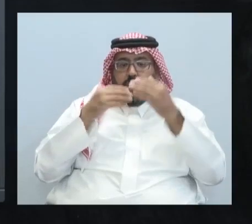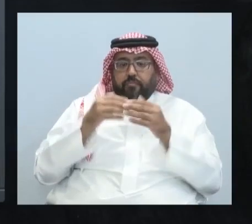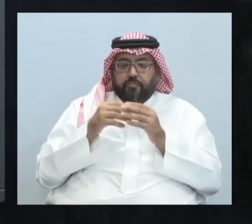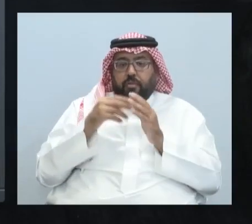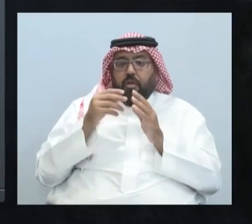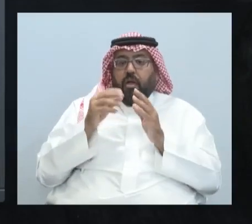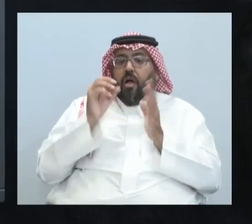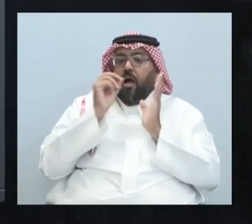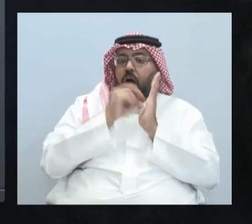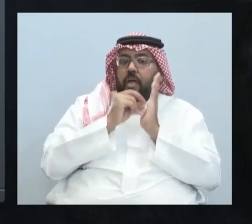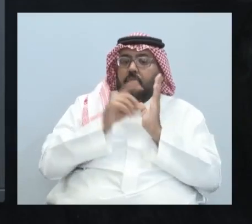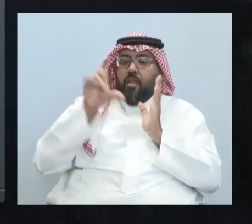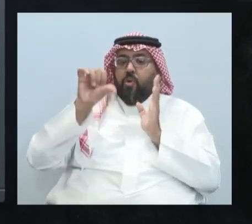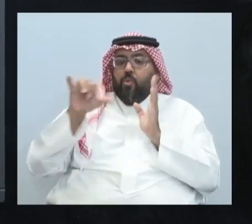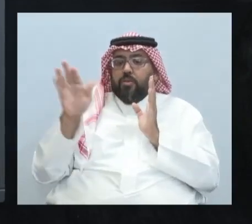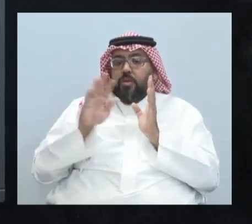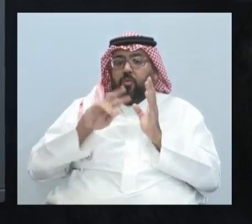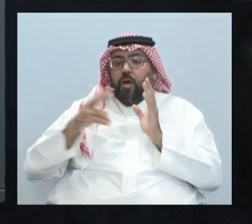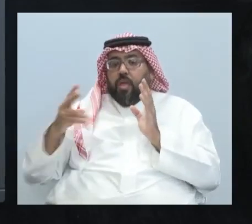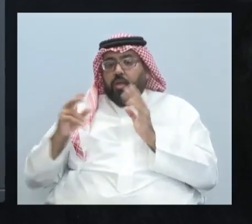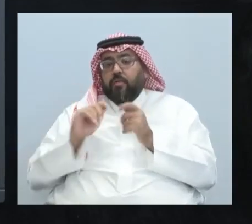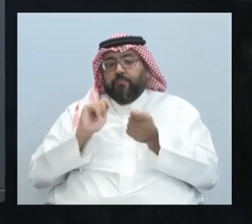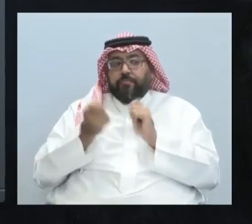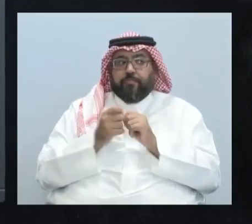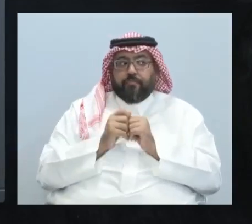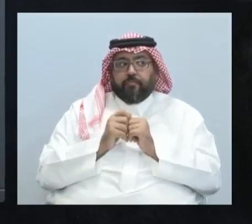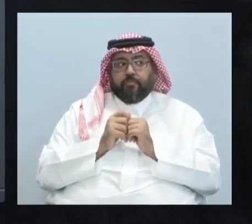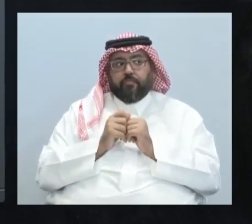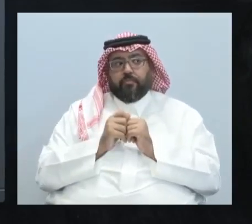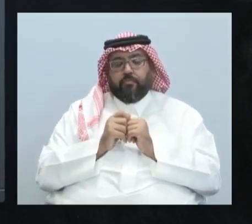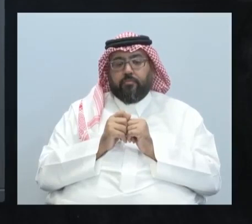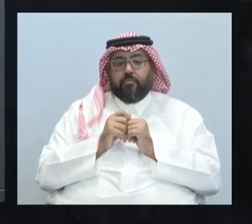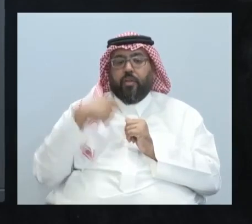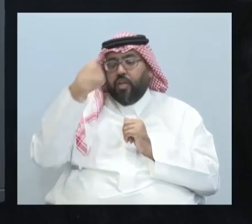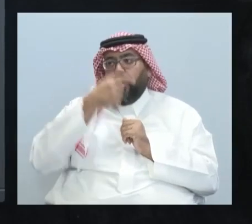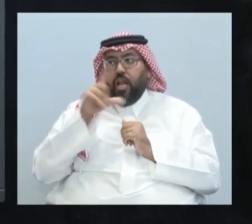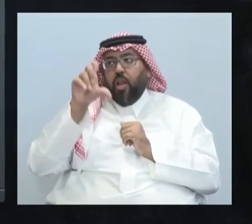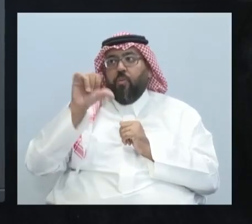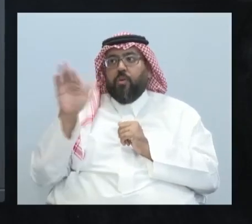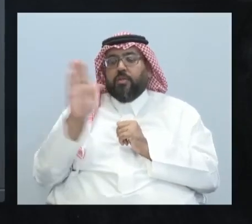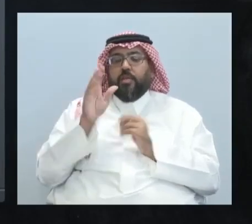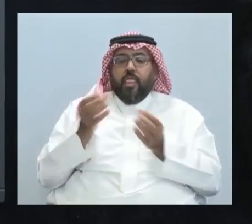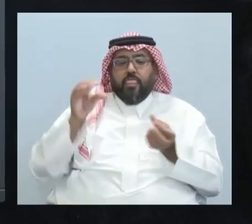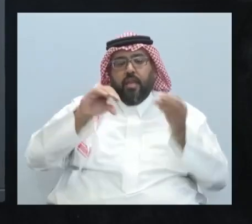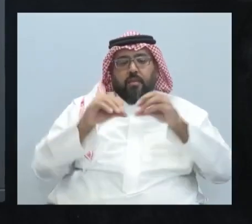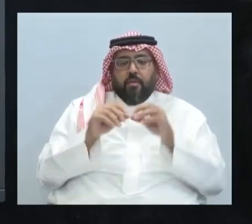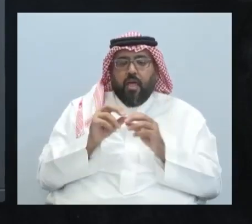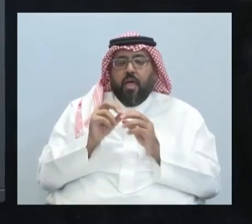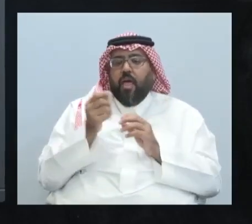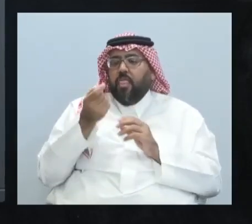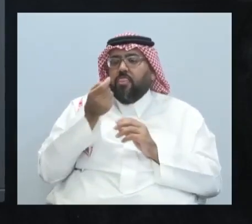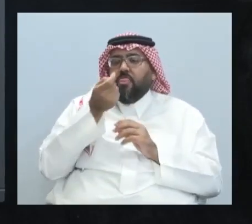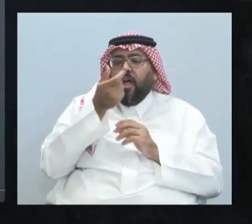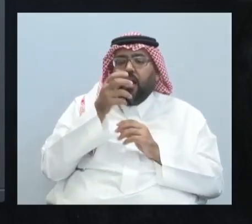ارسم التمثيل النقطي بعد التمثيل النقطي تحدد ماذا تحدد شكل لوس وتركيب الذره المركزيه